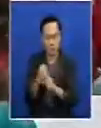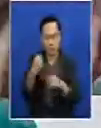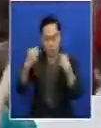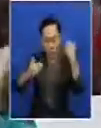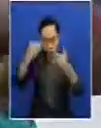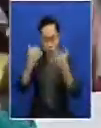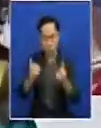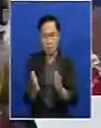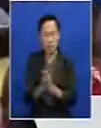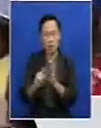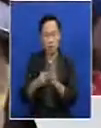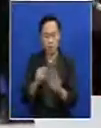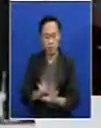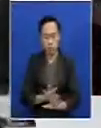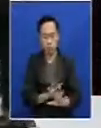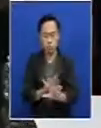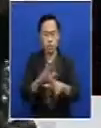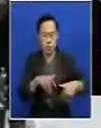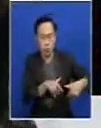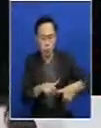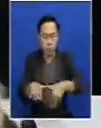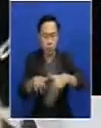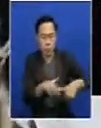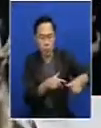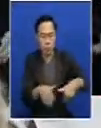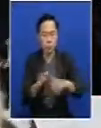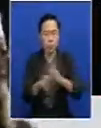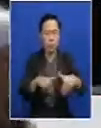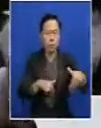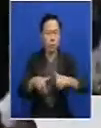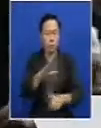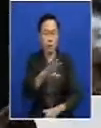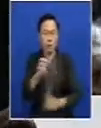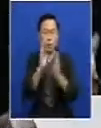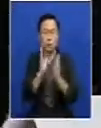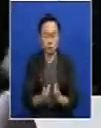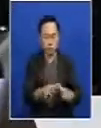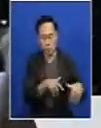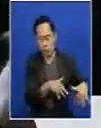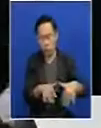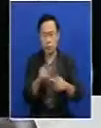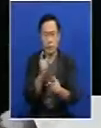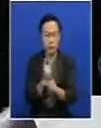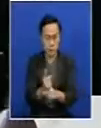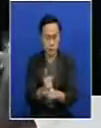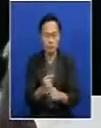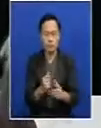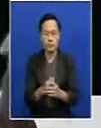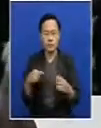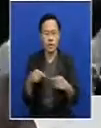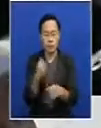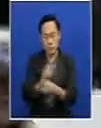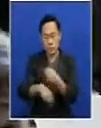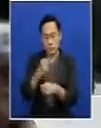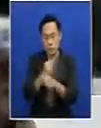งค์นี้เริ่มต้นขึ้นด้วยการเดินขบวนของประชาชนประมาณ500คนในกรุงวอชิงตันซึ่งเป็นส่วนหนึ่งของปฏิบัติการ